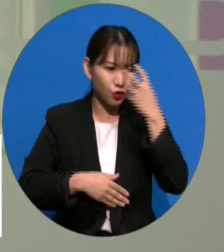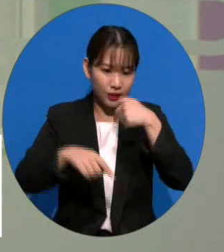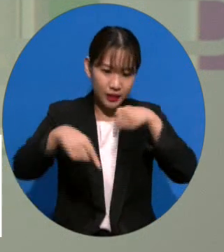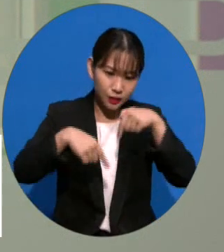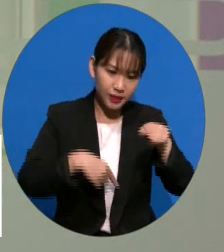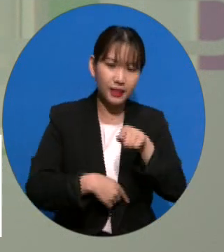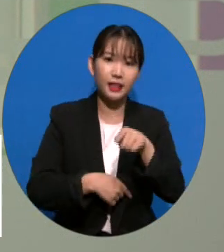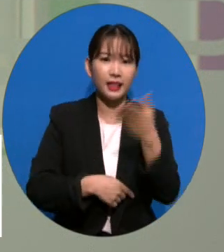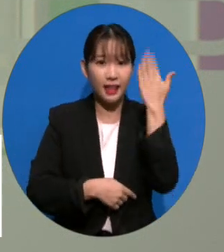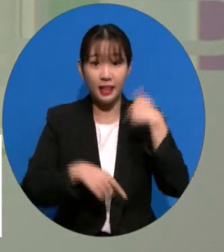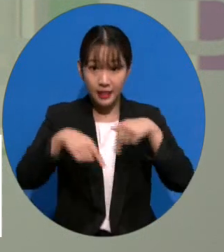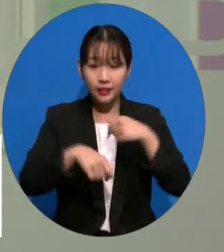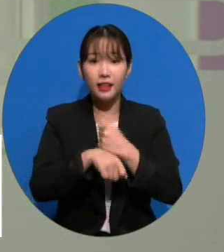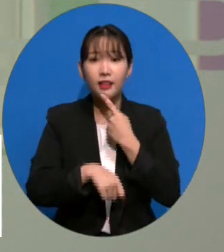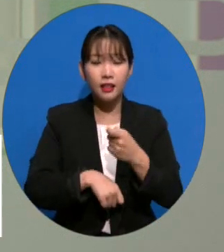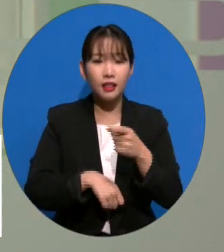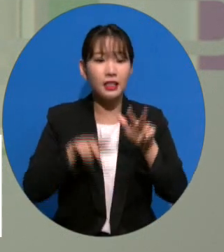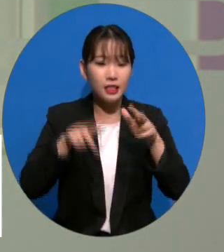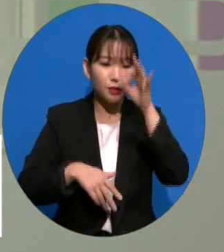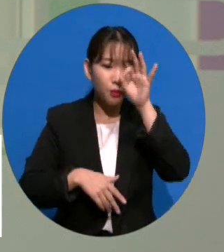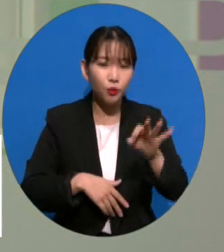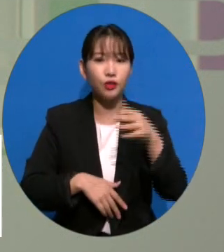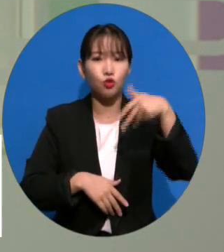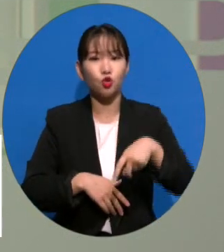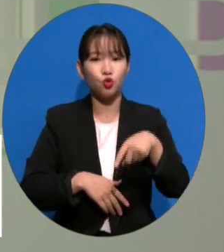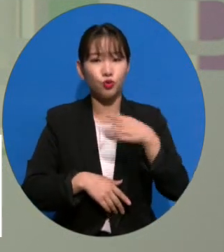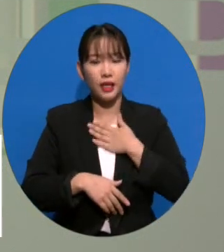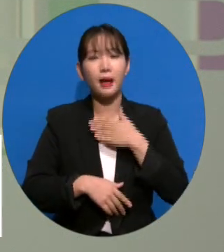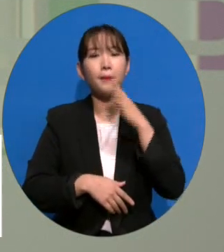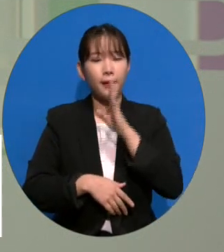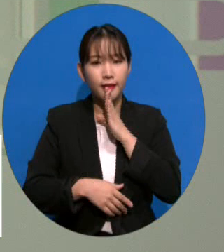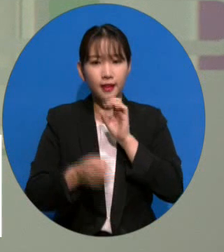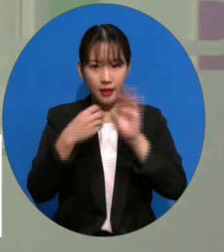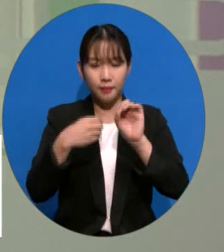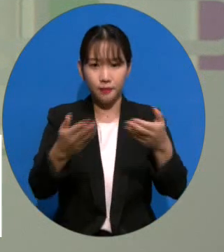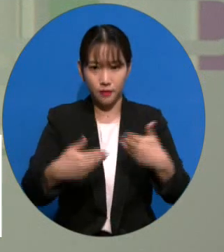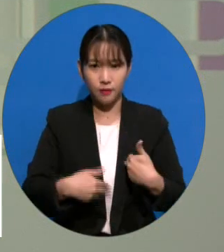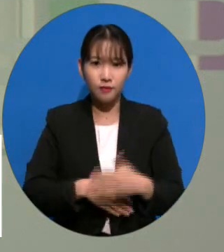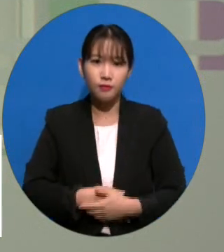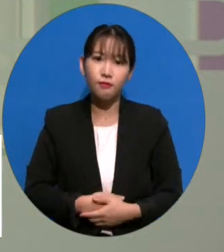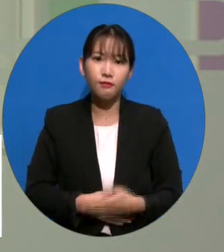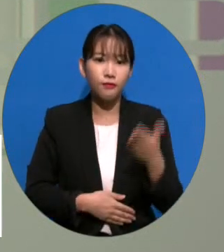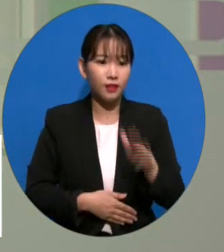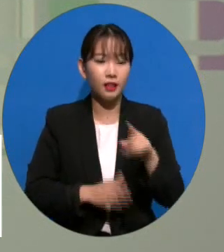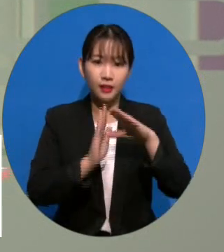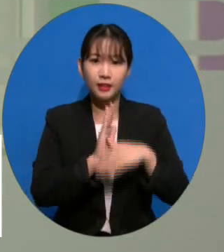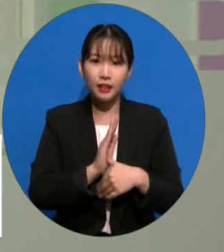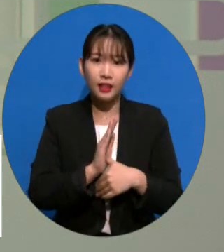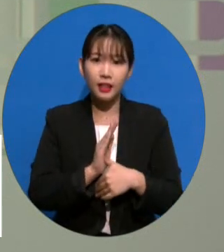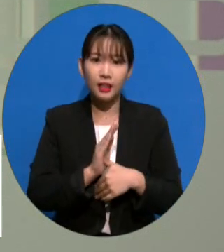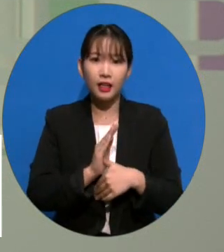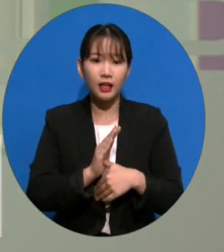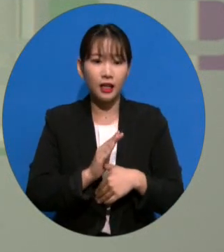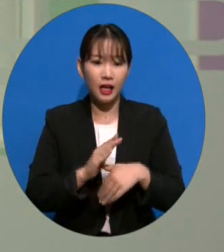것이 추미애가 이제 보니 옳았다라고 생각하시더라고요. 네. 그런데 그 사이에 자체